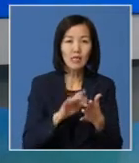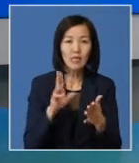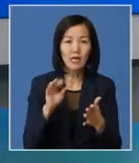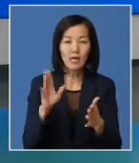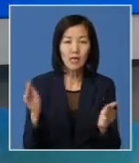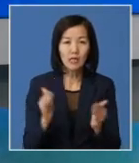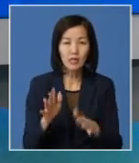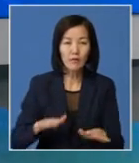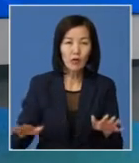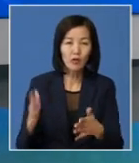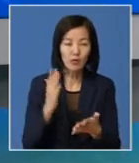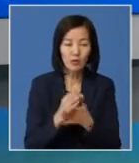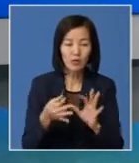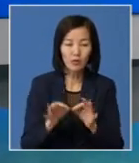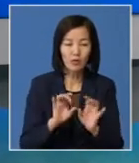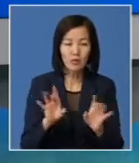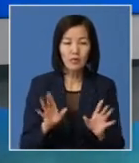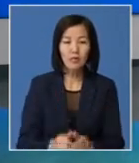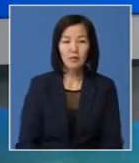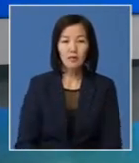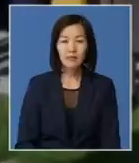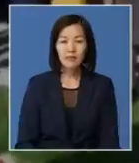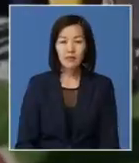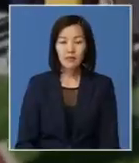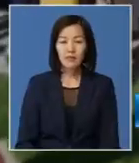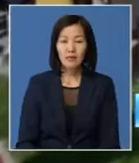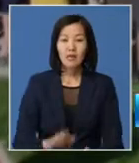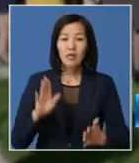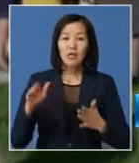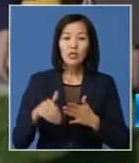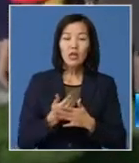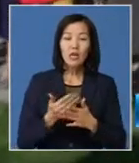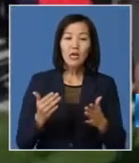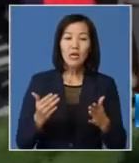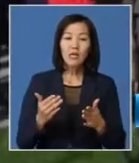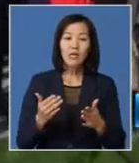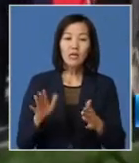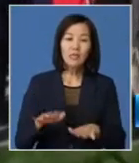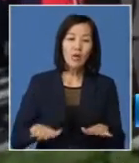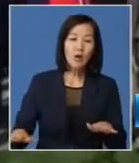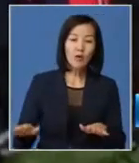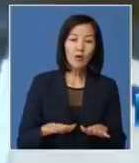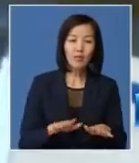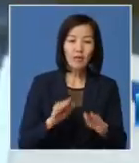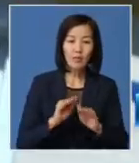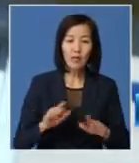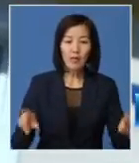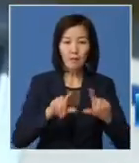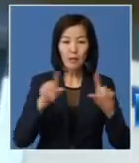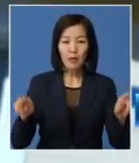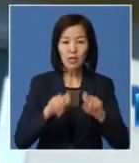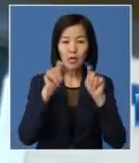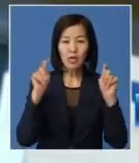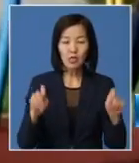ауданында орналасқан. Толықтырып тілші тарқатсын. Жаңа шағын ауданның су жаңа бөбек жайы осы екі қабатты еңселі